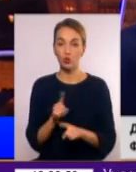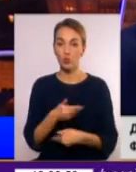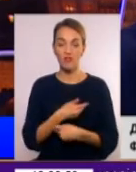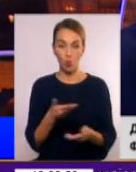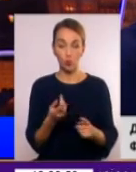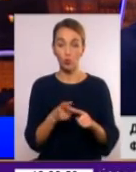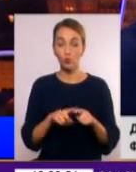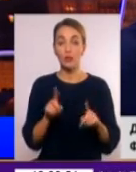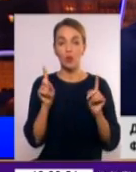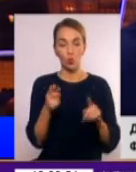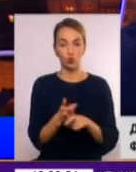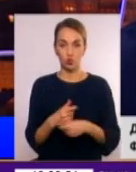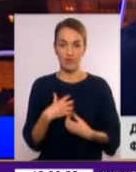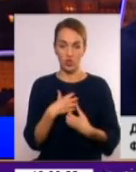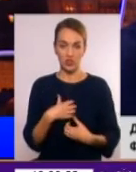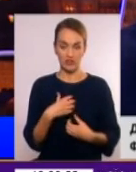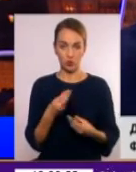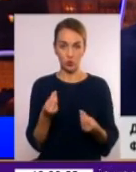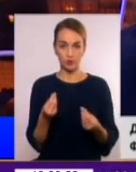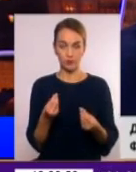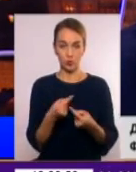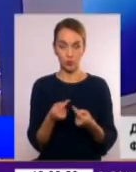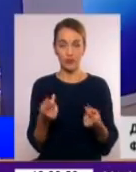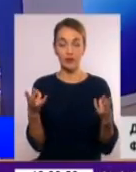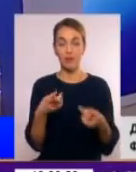завгодно. Тому це також дуже важливі, скажімо, суми. І тут